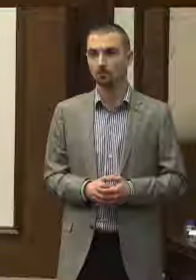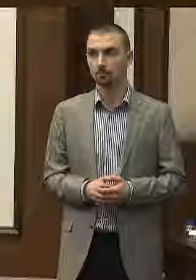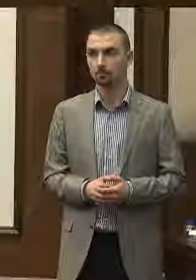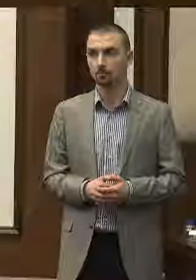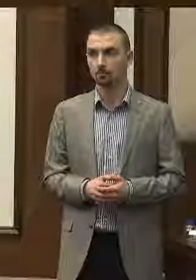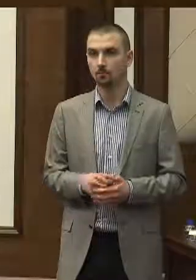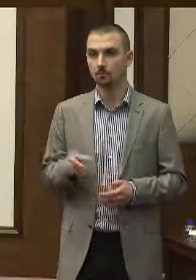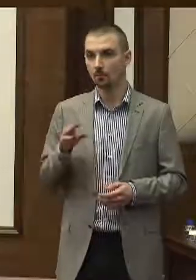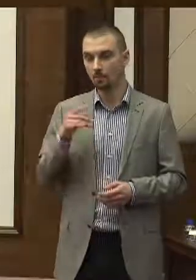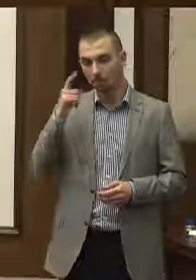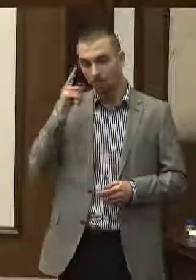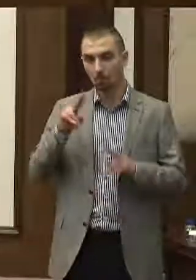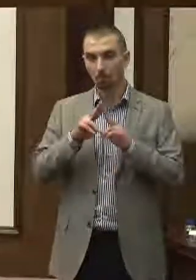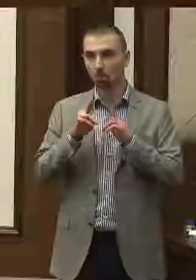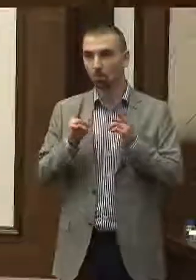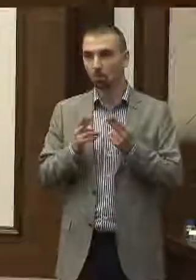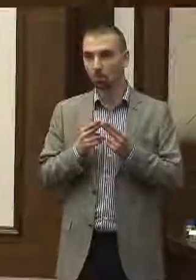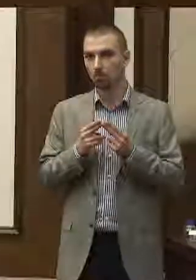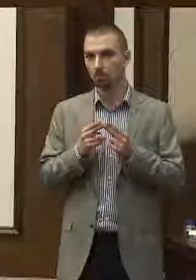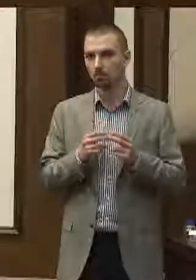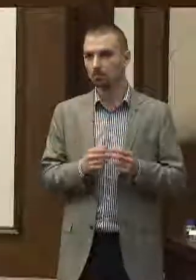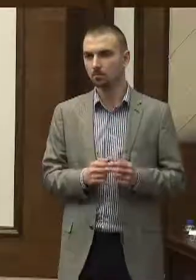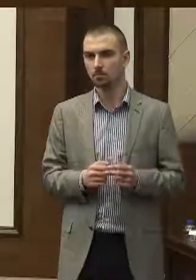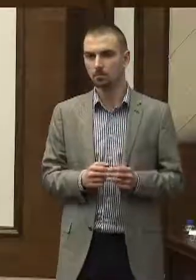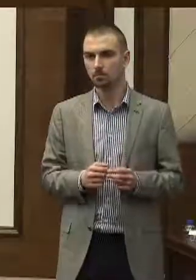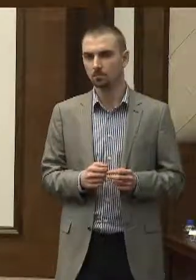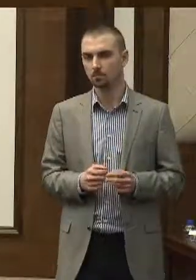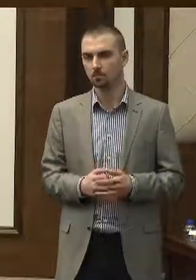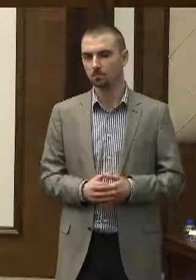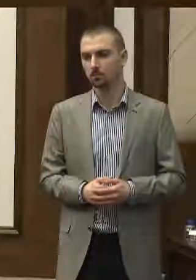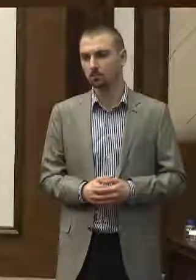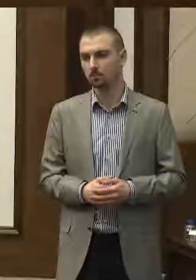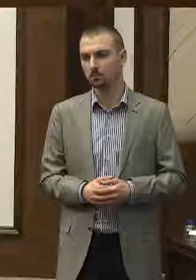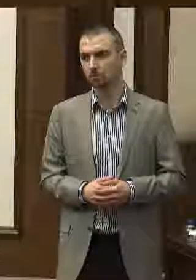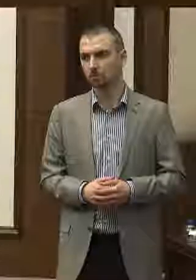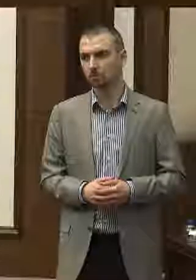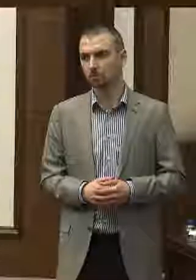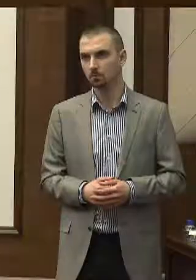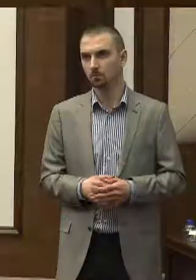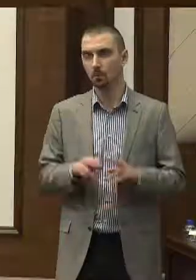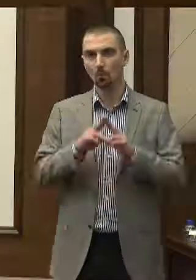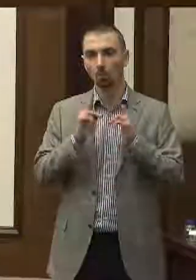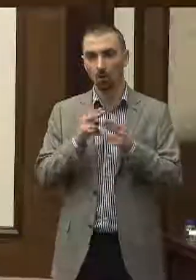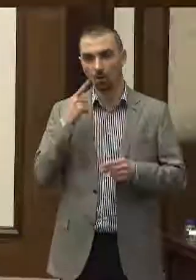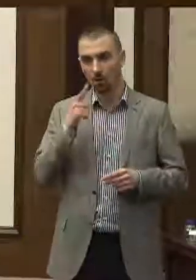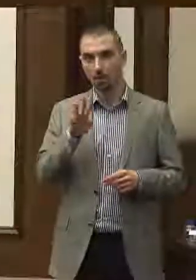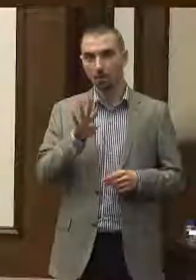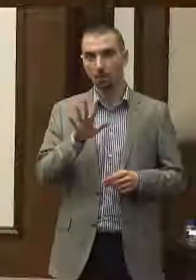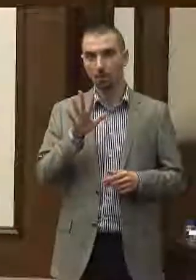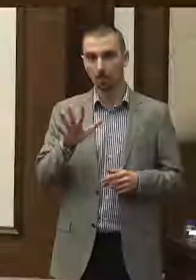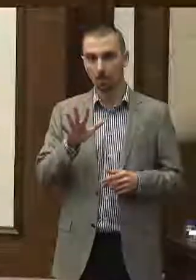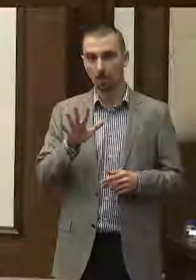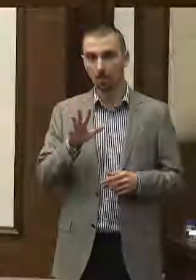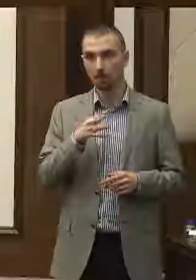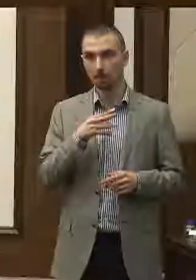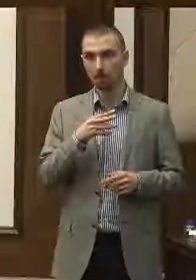bilinen sayı dünya genelinde, anons et oradan sen. Dünya genelinde 45 milyon, Türkiye'de